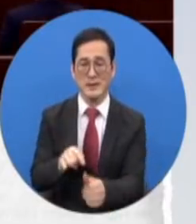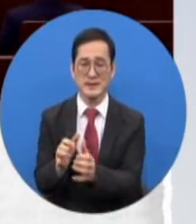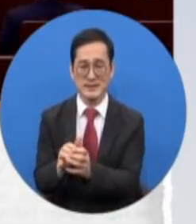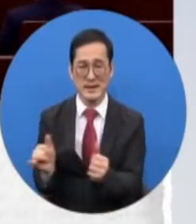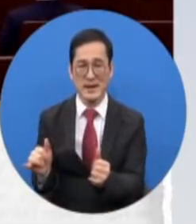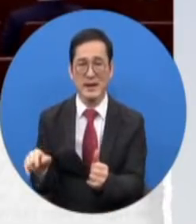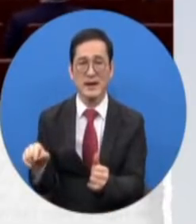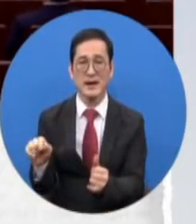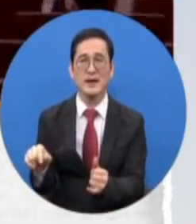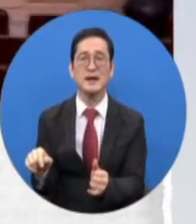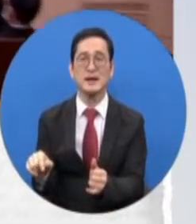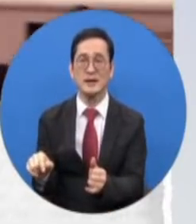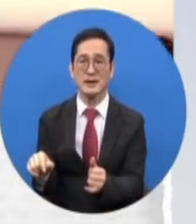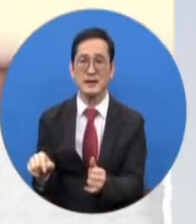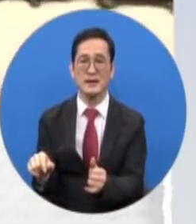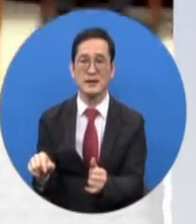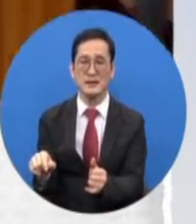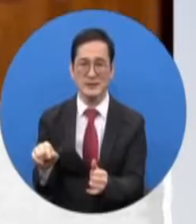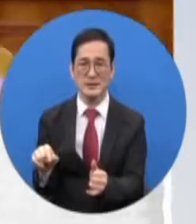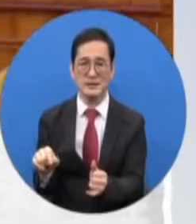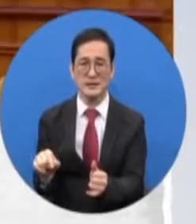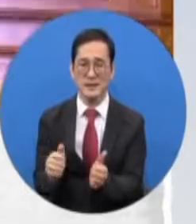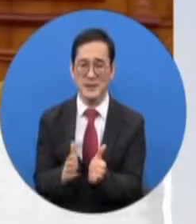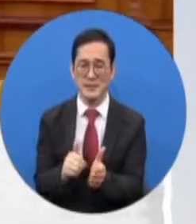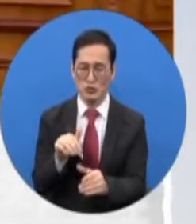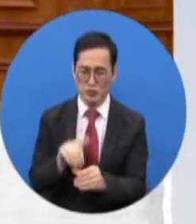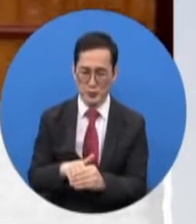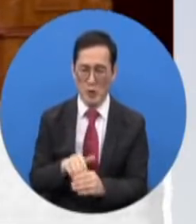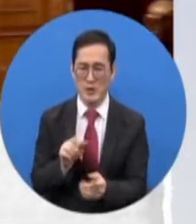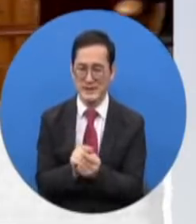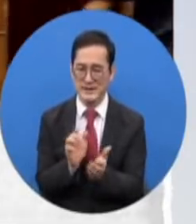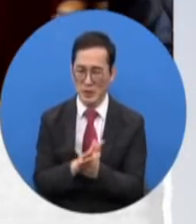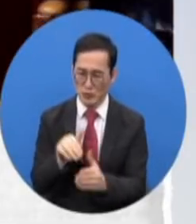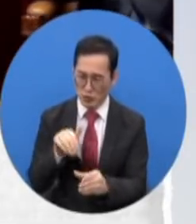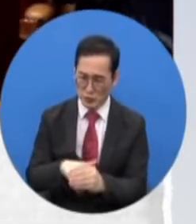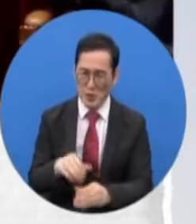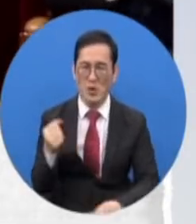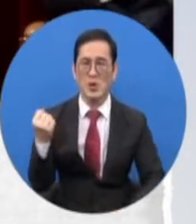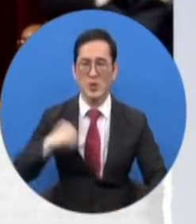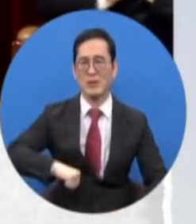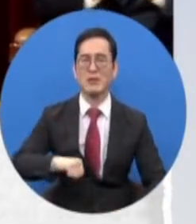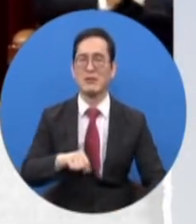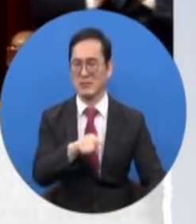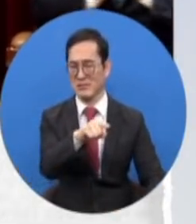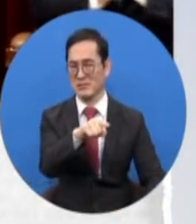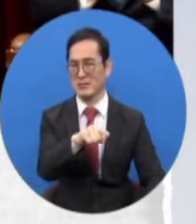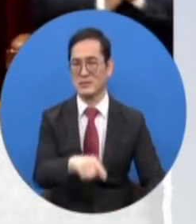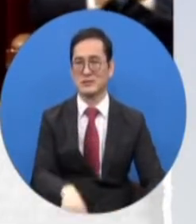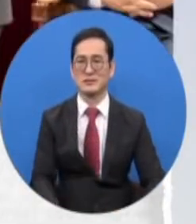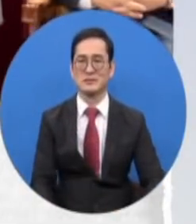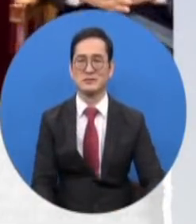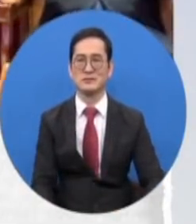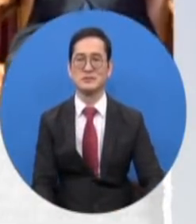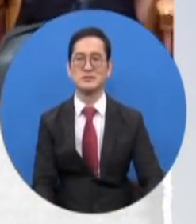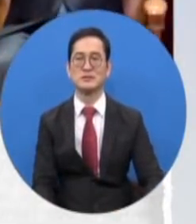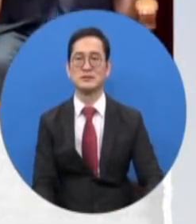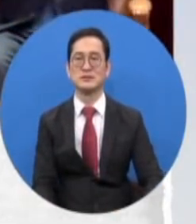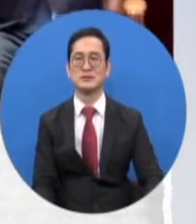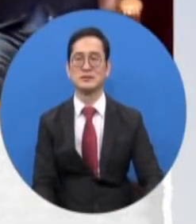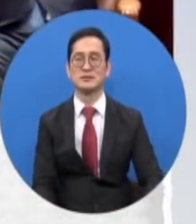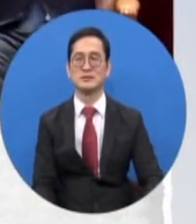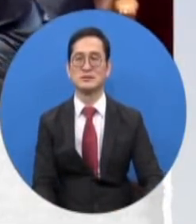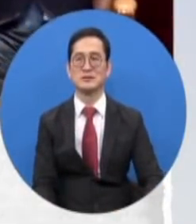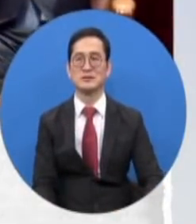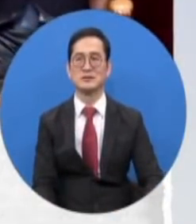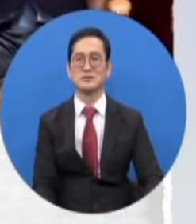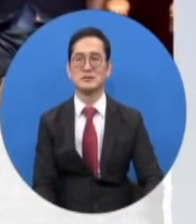사전투표 사안은 비밀투표, 직접투표 원칙에 위배되었다고 볼 여지가 충분하지만 코로나19 상황에서